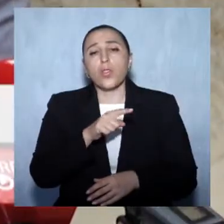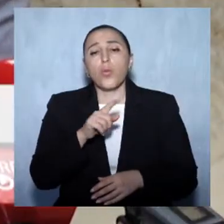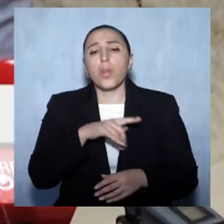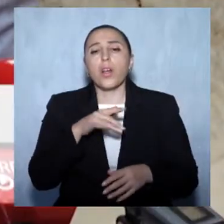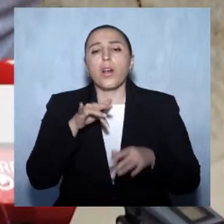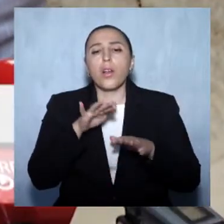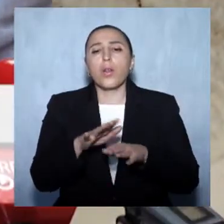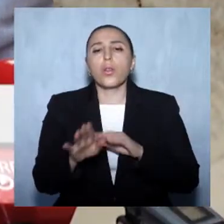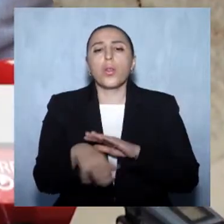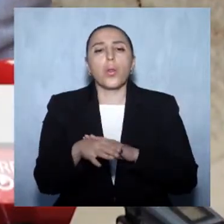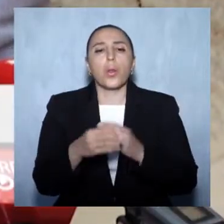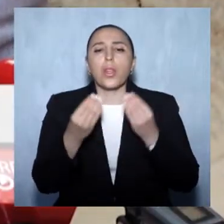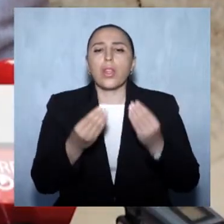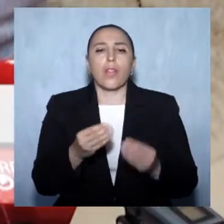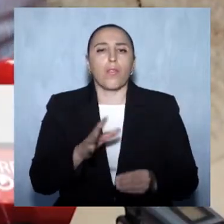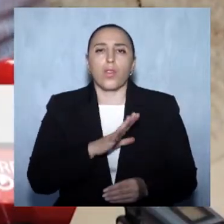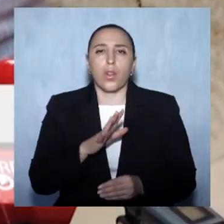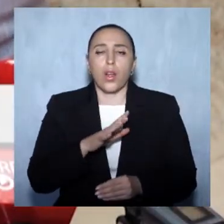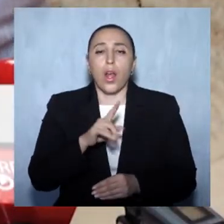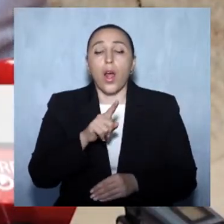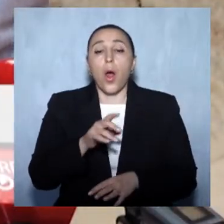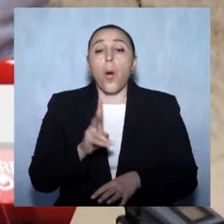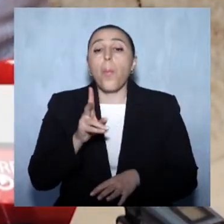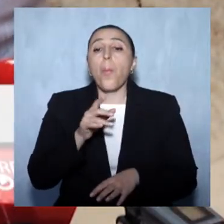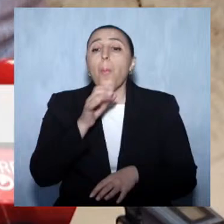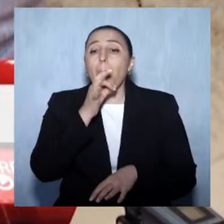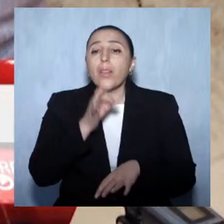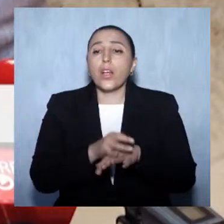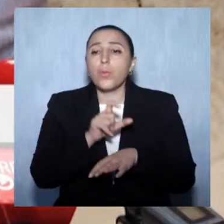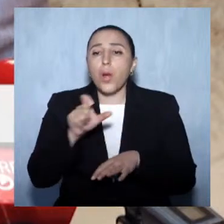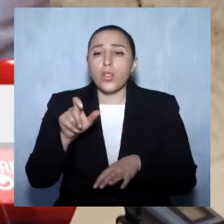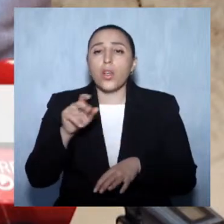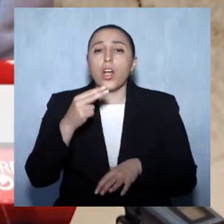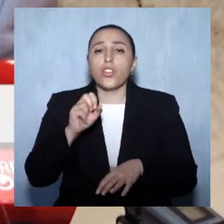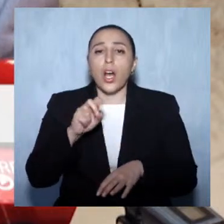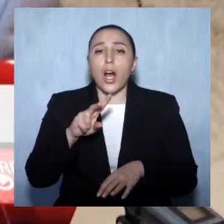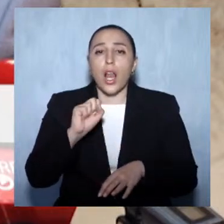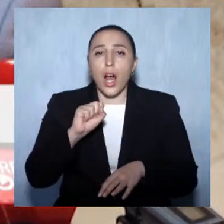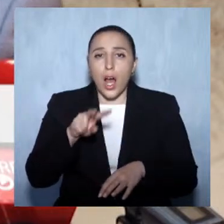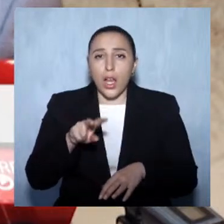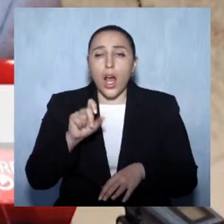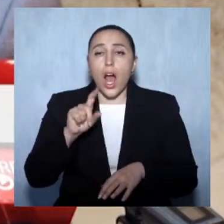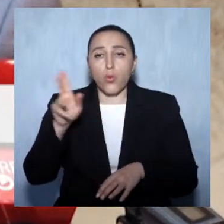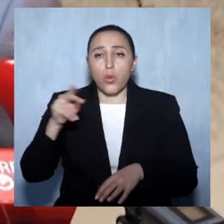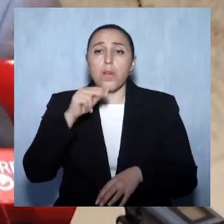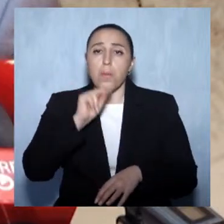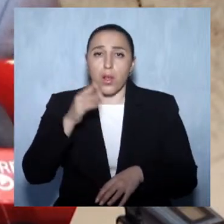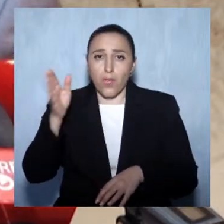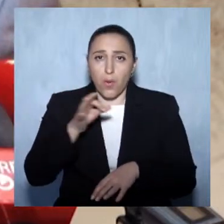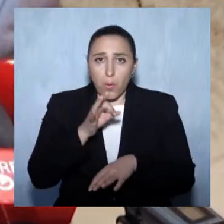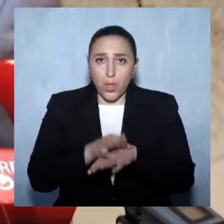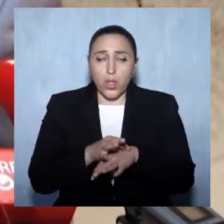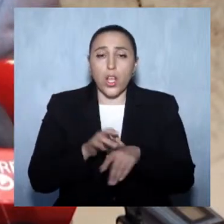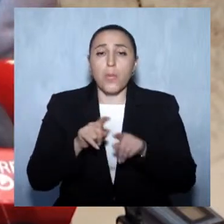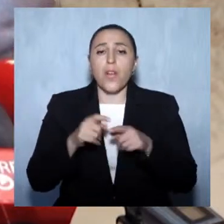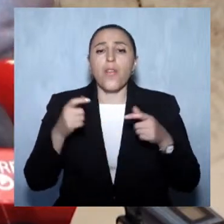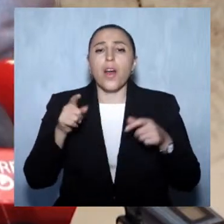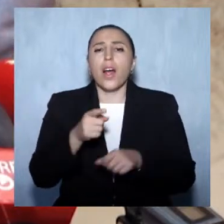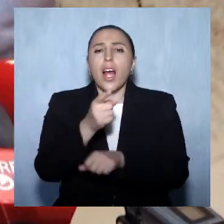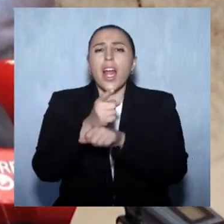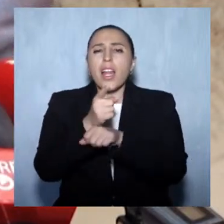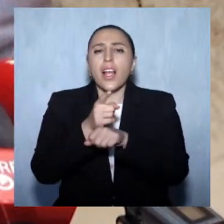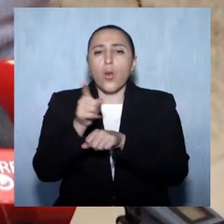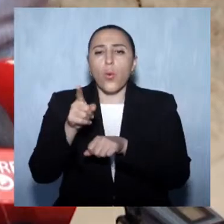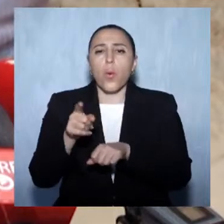Միանշանակ պատասխանատու որպես ոչ մեղավոր, պատասխանատու անձիկ են Ջալալ Հարությունյանը, պատասխանատու անձը Հրետանու պետը, որ այսօր Հայաստանի